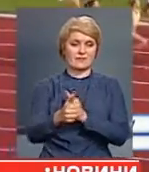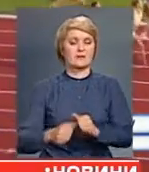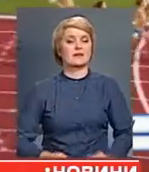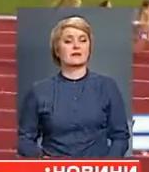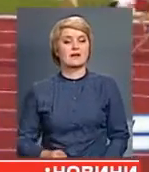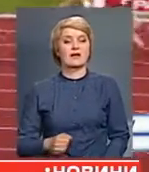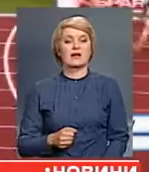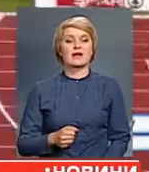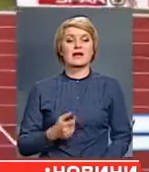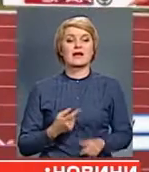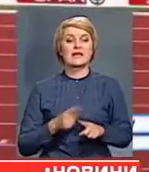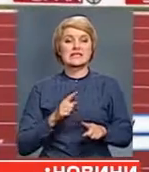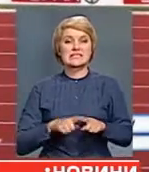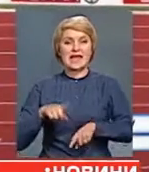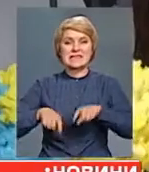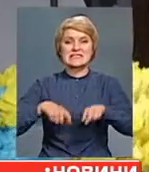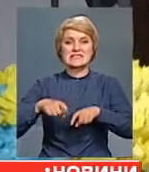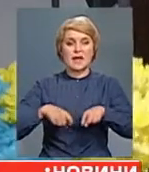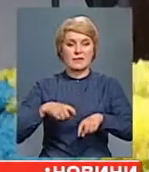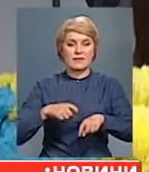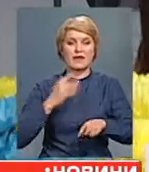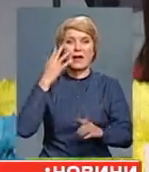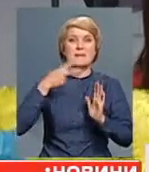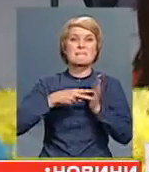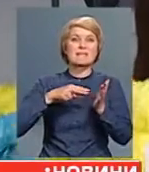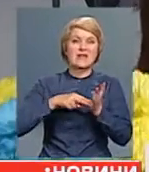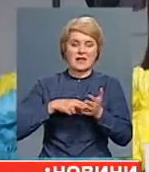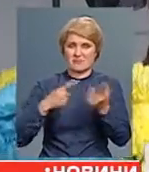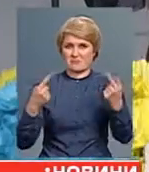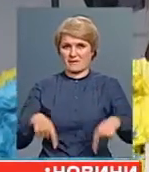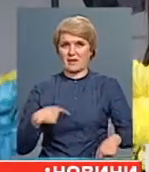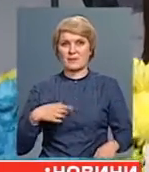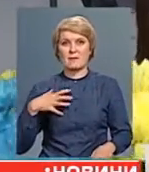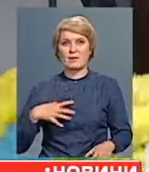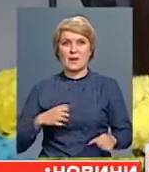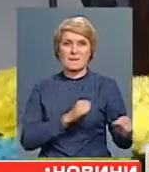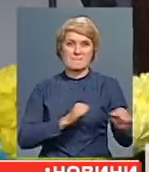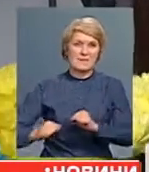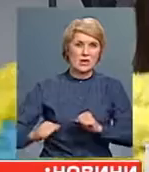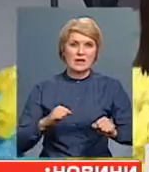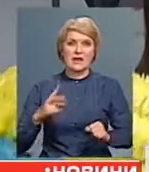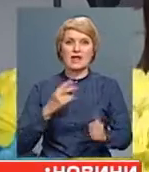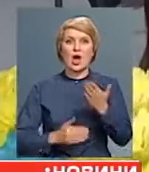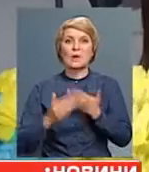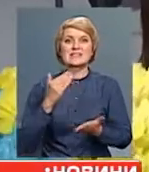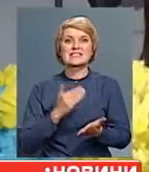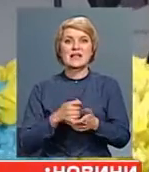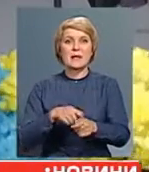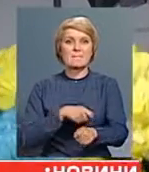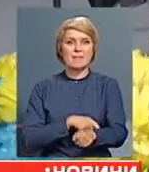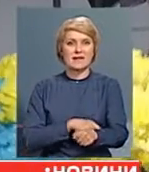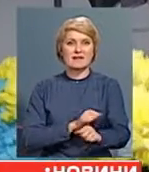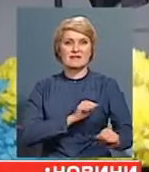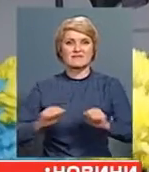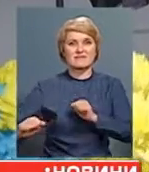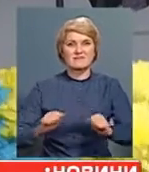плану цей забіг фантастично провалився. І мені прийшлося продиратися на останніх метрах вже, дійсно продиратися і